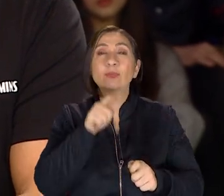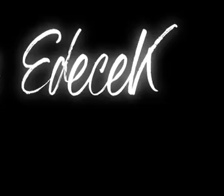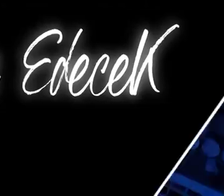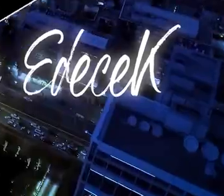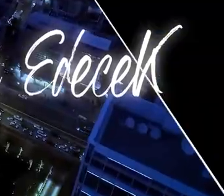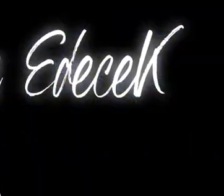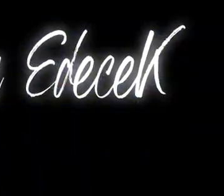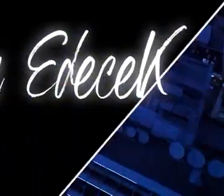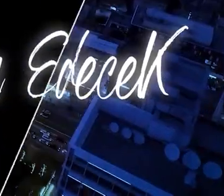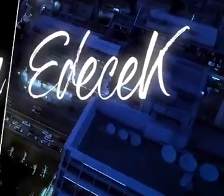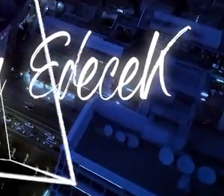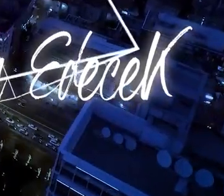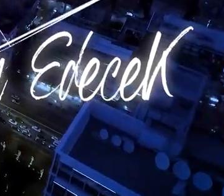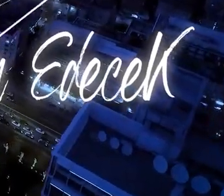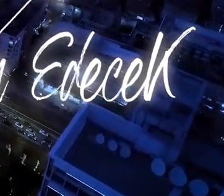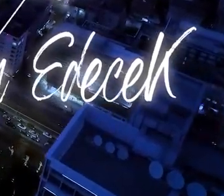Kesinlikle.